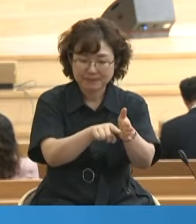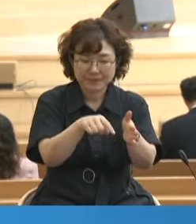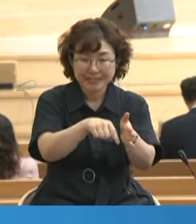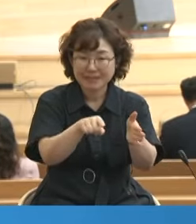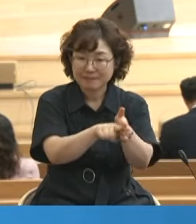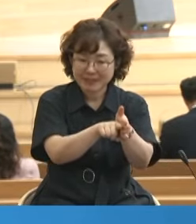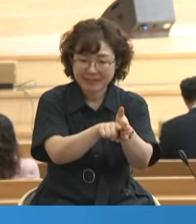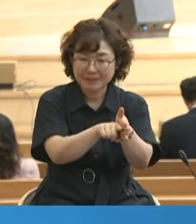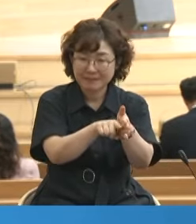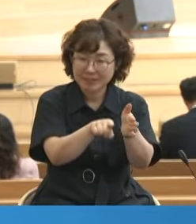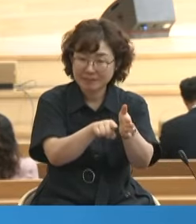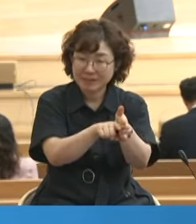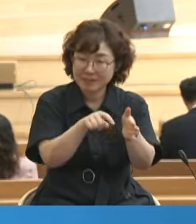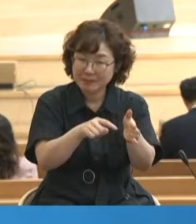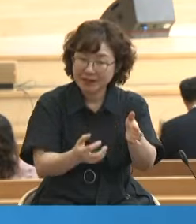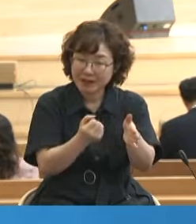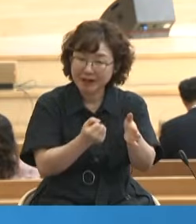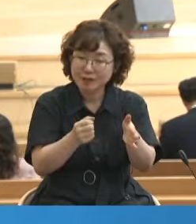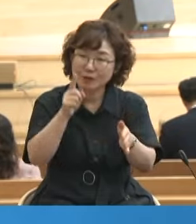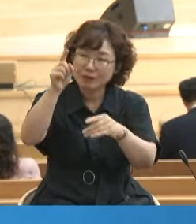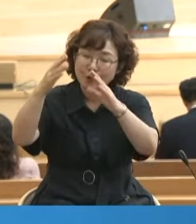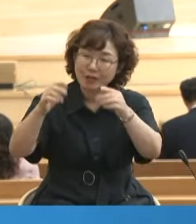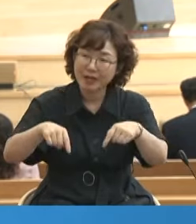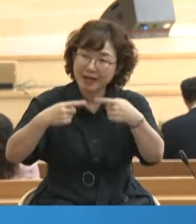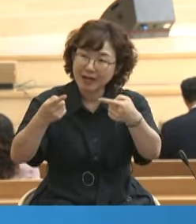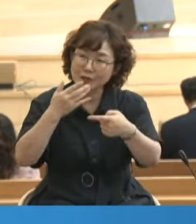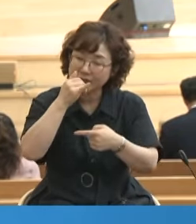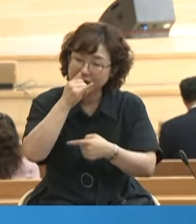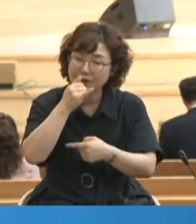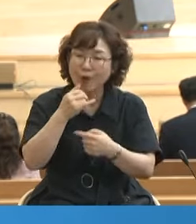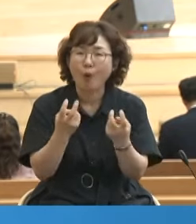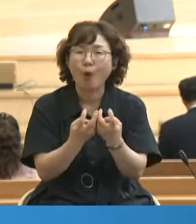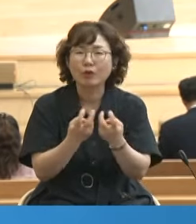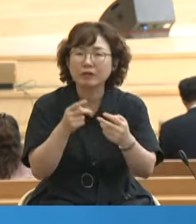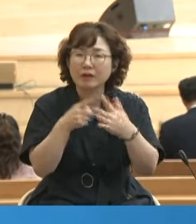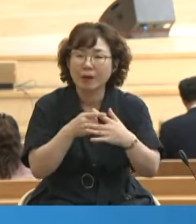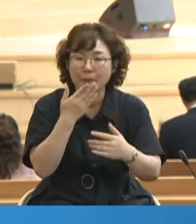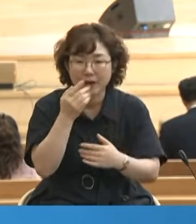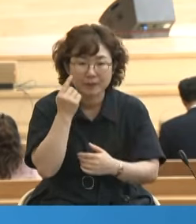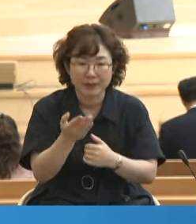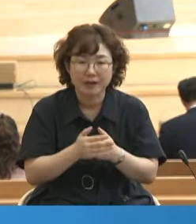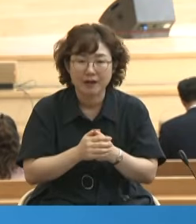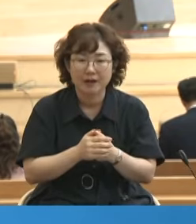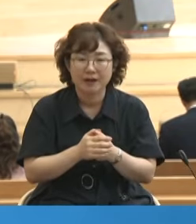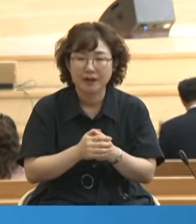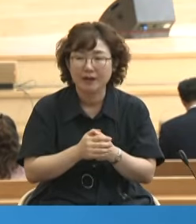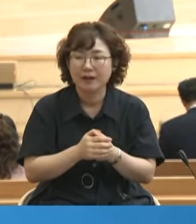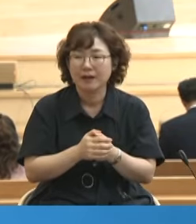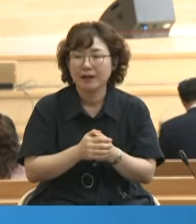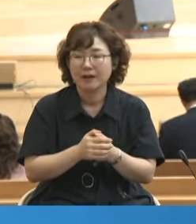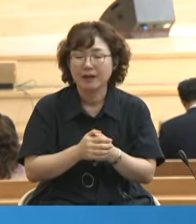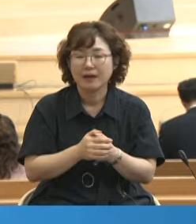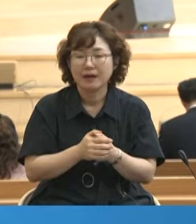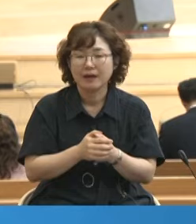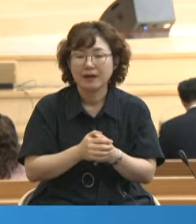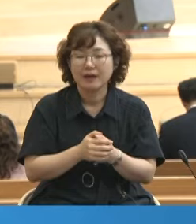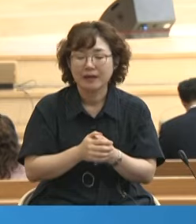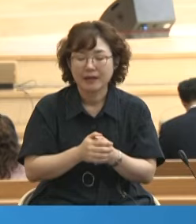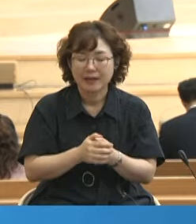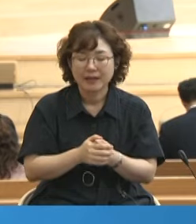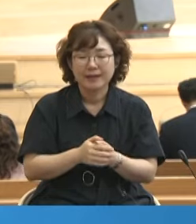천국 가는 믿음이란 걸 어떻게 알 수 있냐는 거죠. 적어도 내 죄 때문에